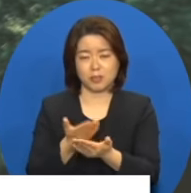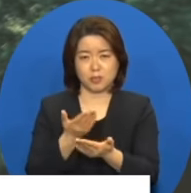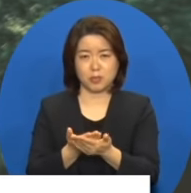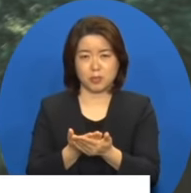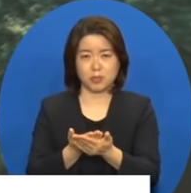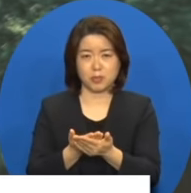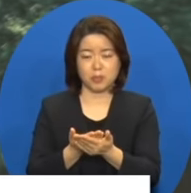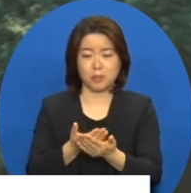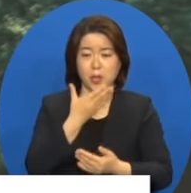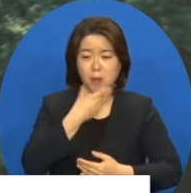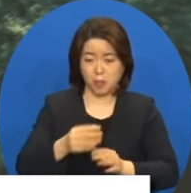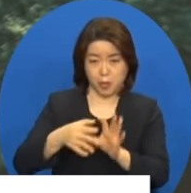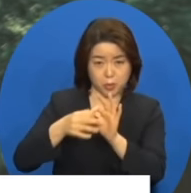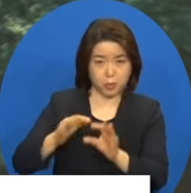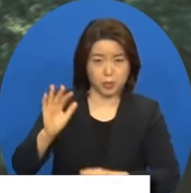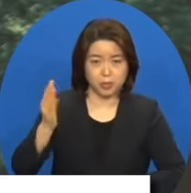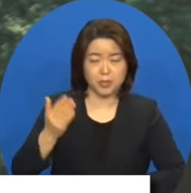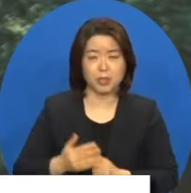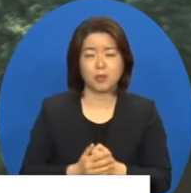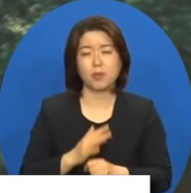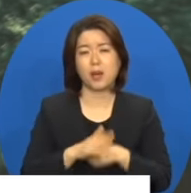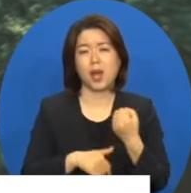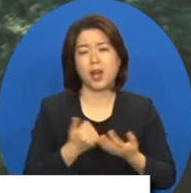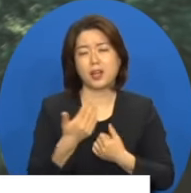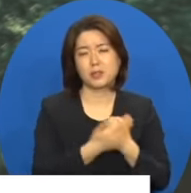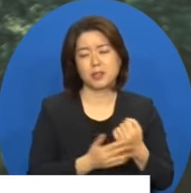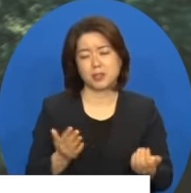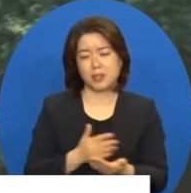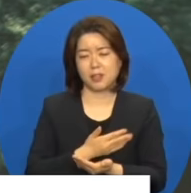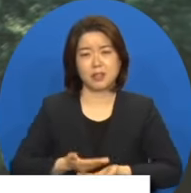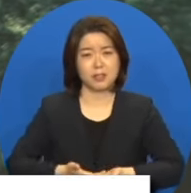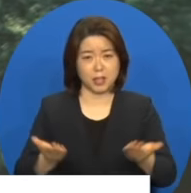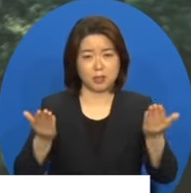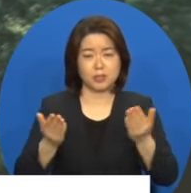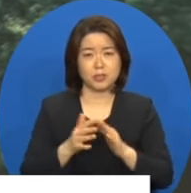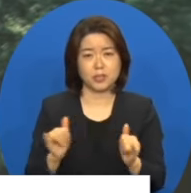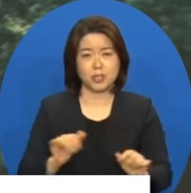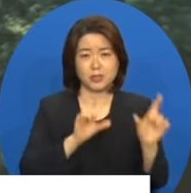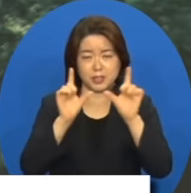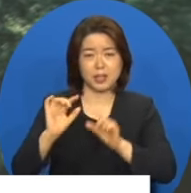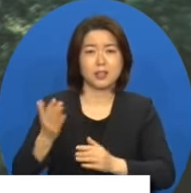복의 통로가 되고 하나님의 은혜를 나누어주는 자로 그렇게 살게 하옵소서.